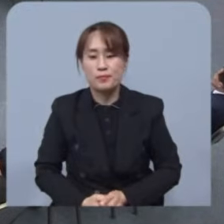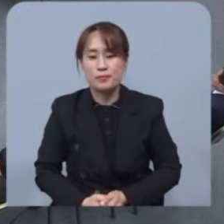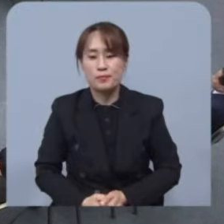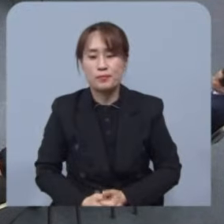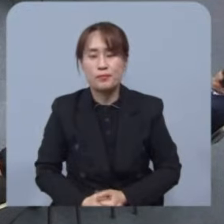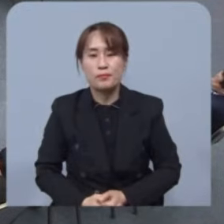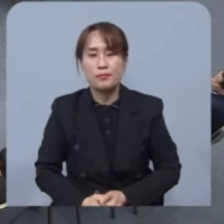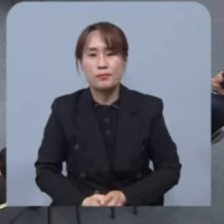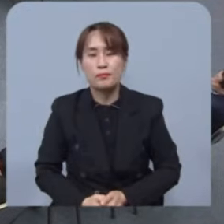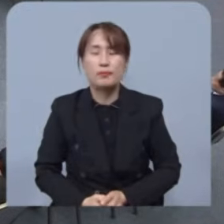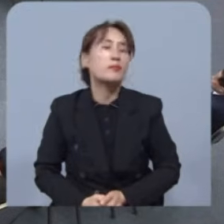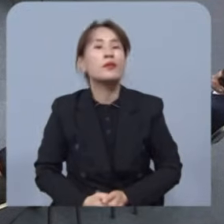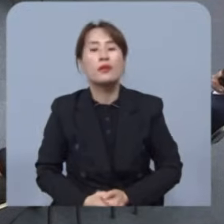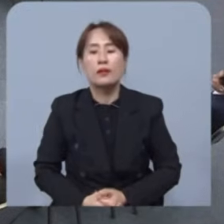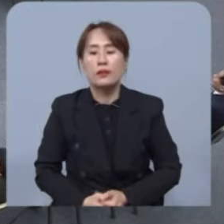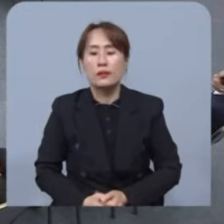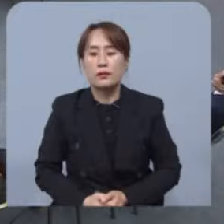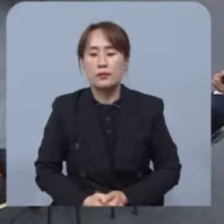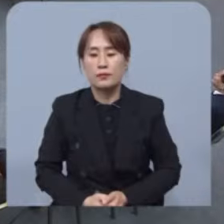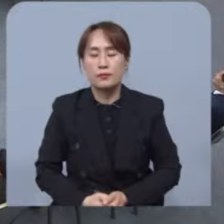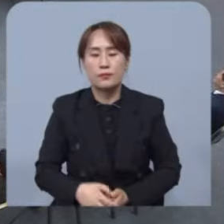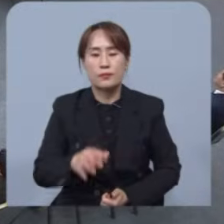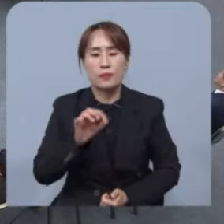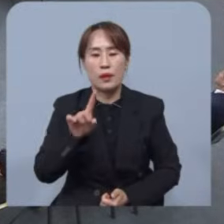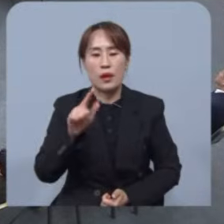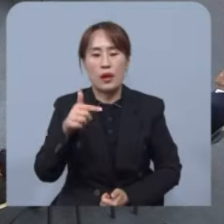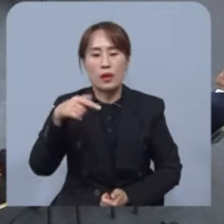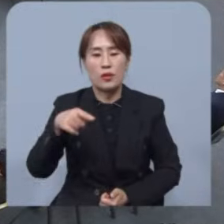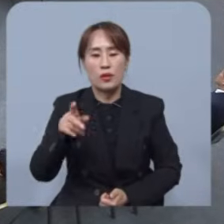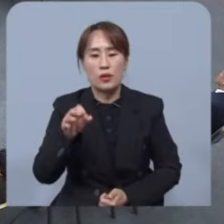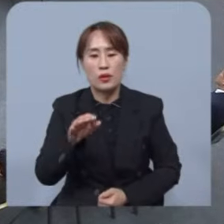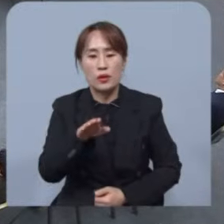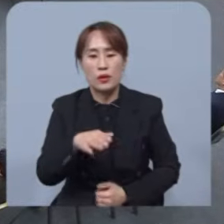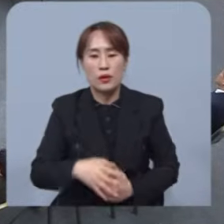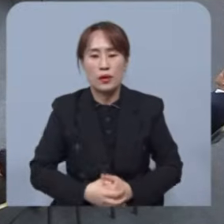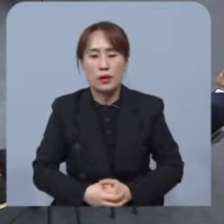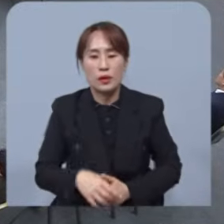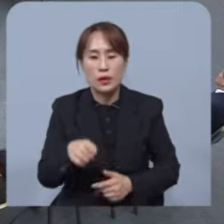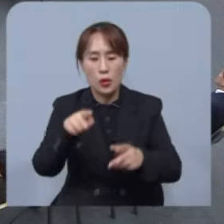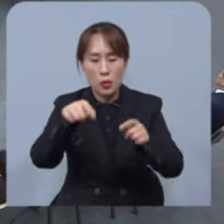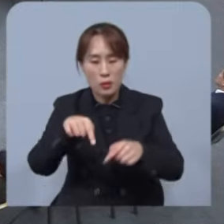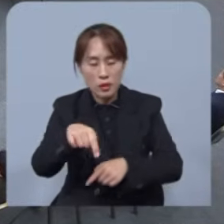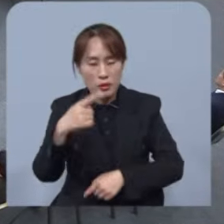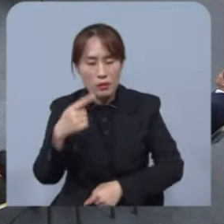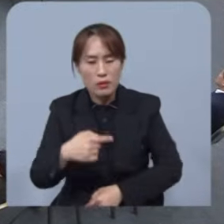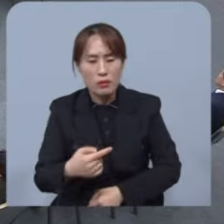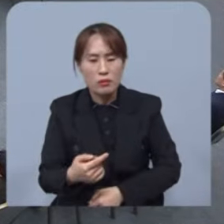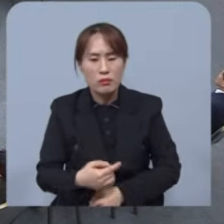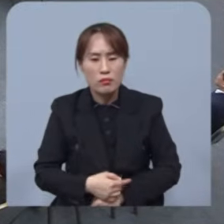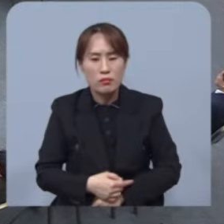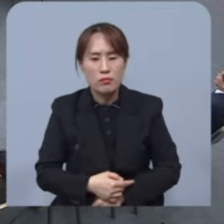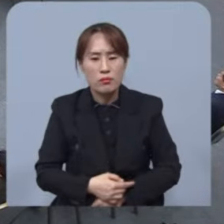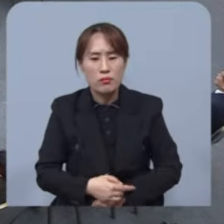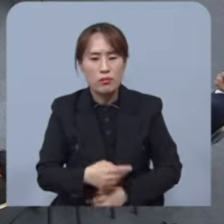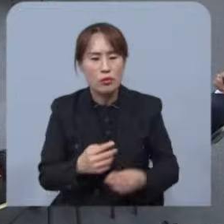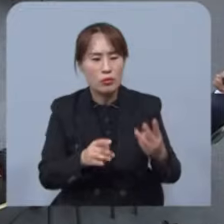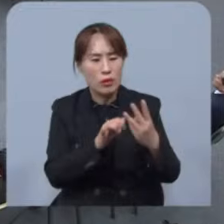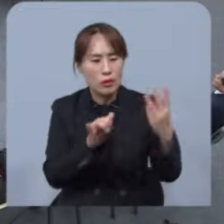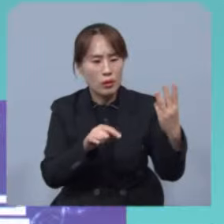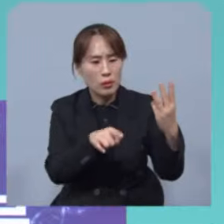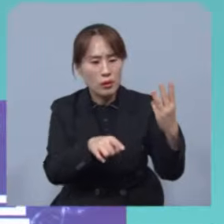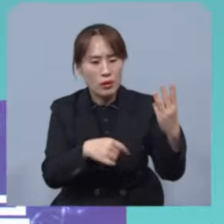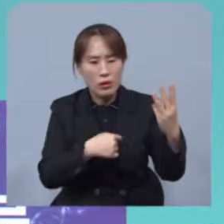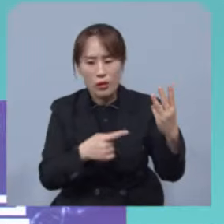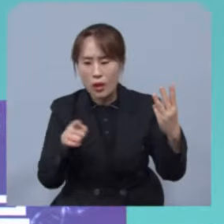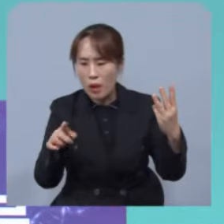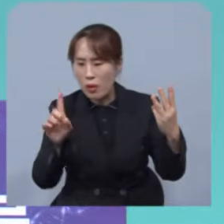네, 재밌지 않은 소리인데 안기령 대변인이 이쪽 요글럭에서 지금 무슨 생각을 하고 있냐면 저 분명히 저쪽에서는 3명 했는데